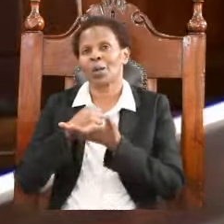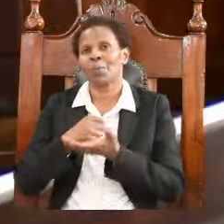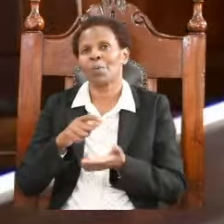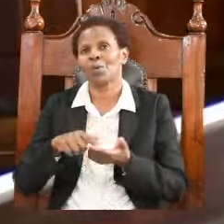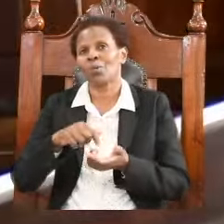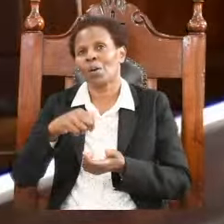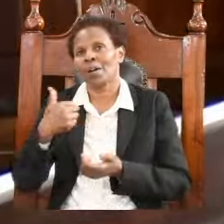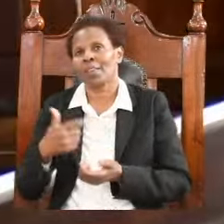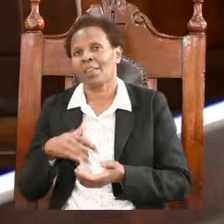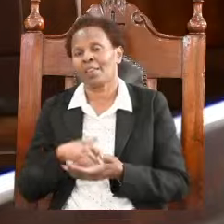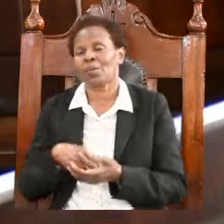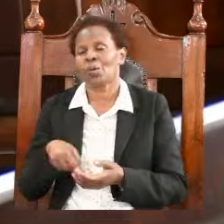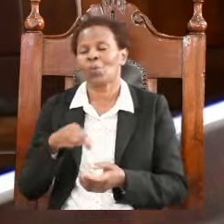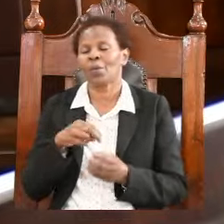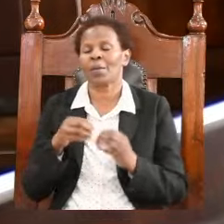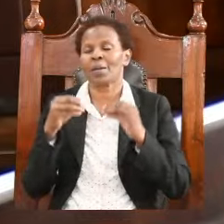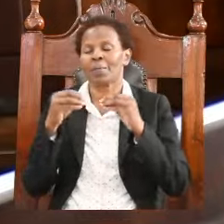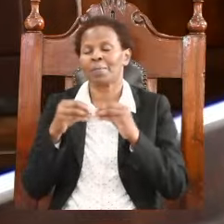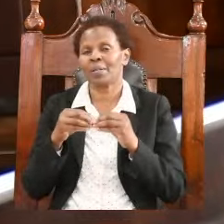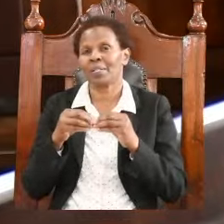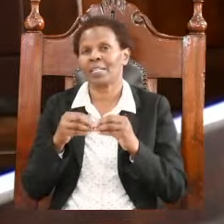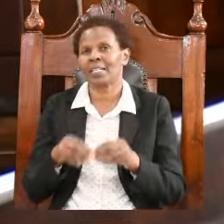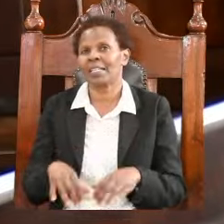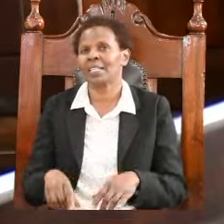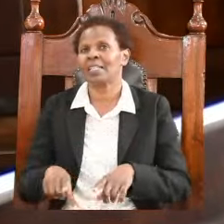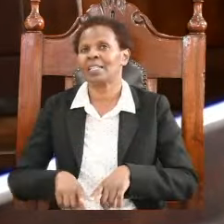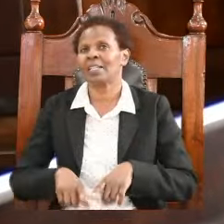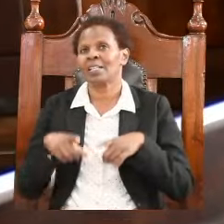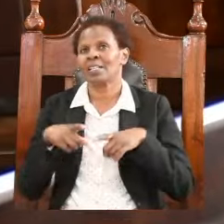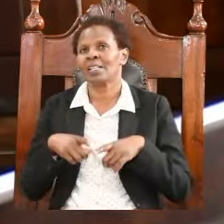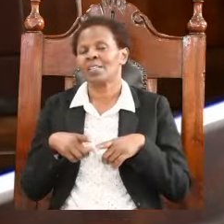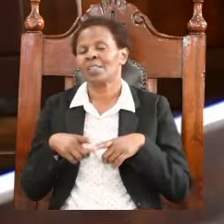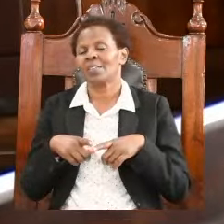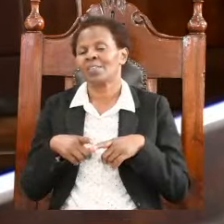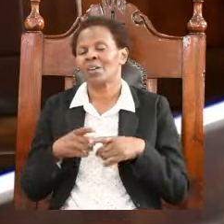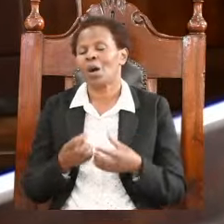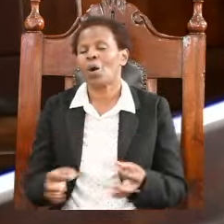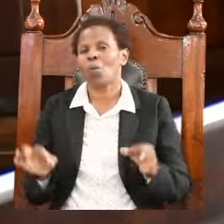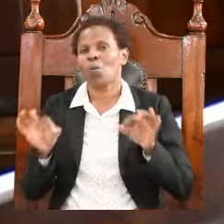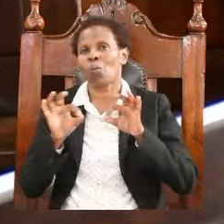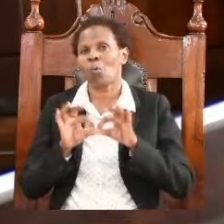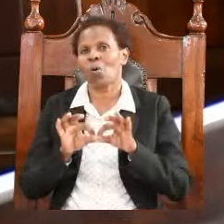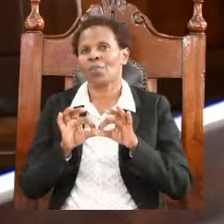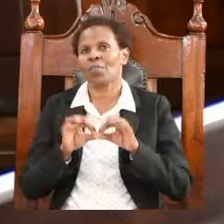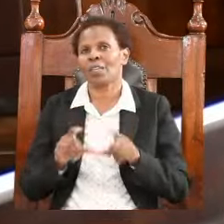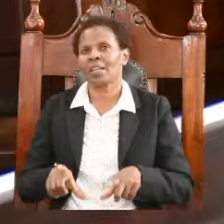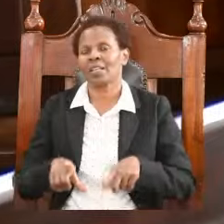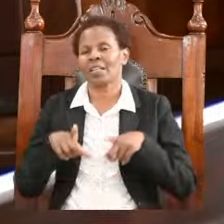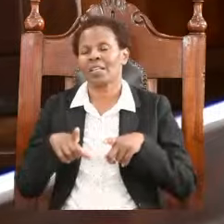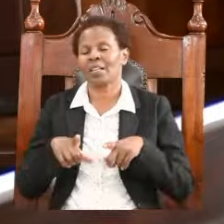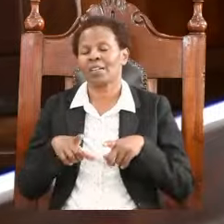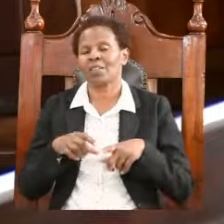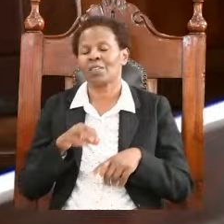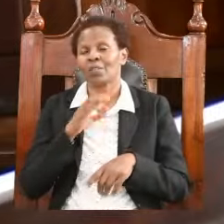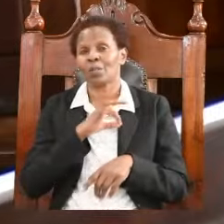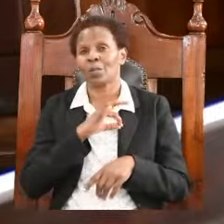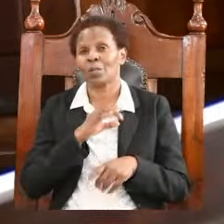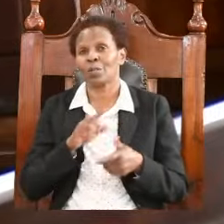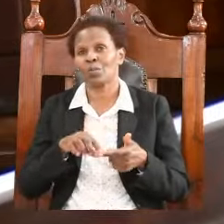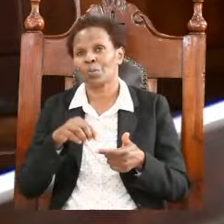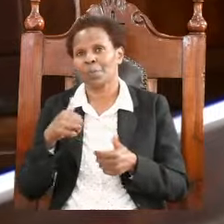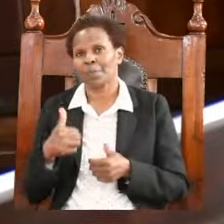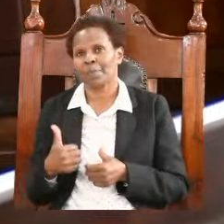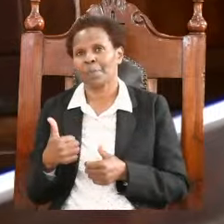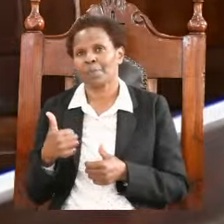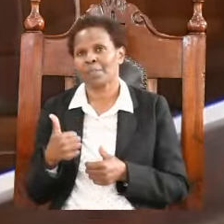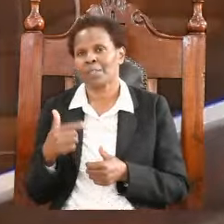angi turacemania nao uguo tugatura muturire uyu turauga ni muturire ungiguna andu aria angi na